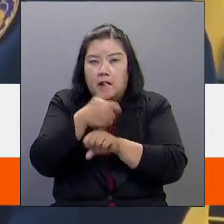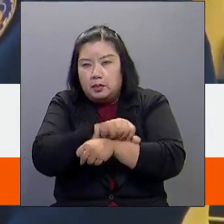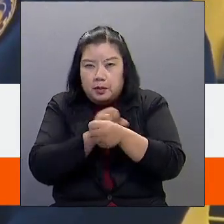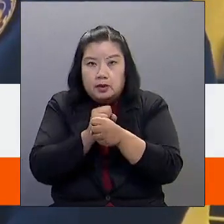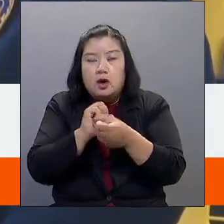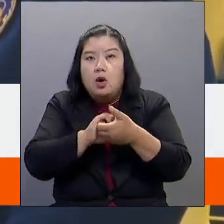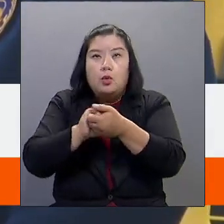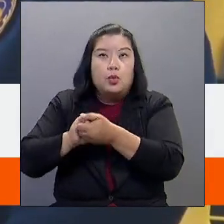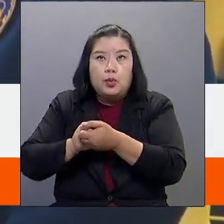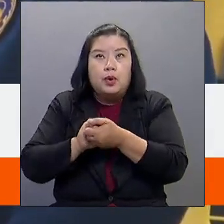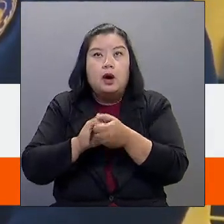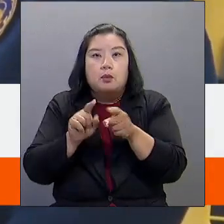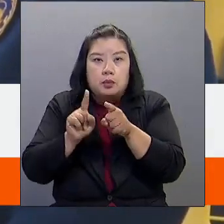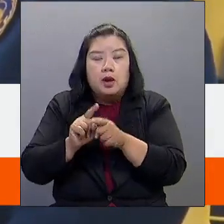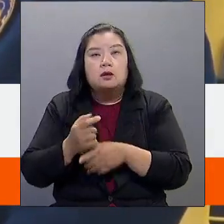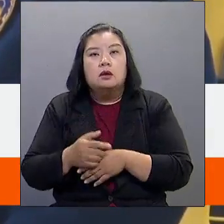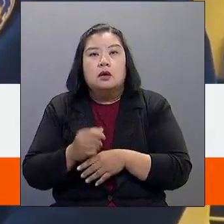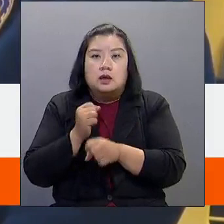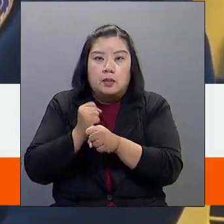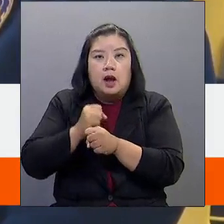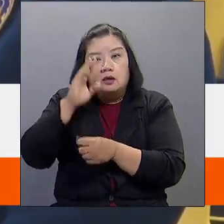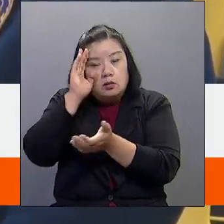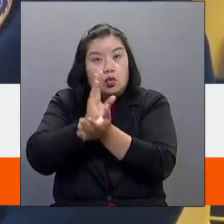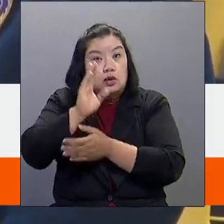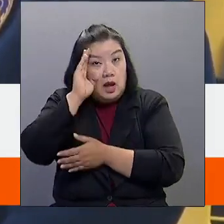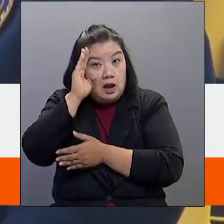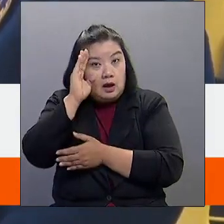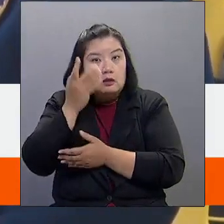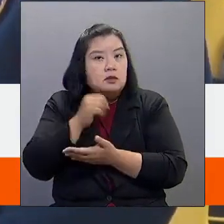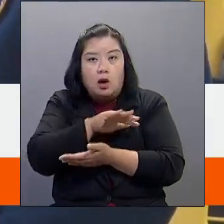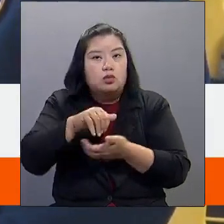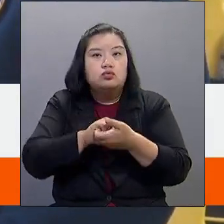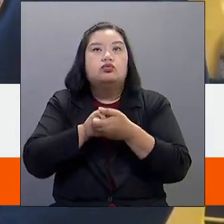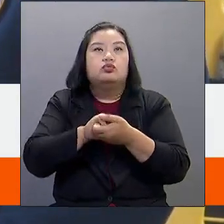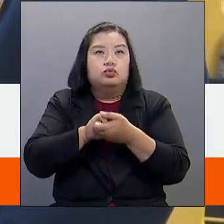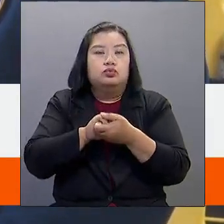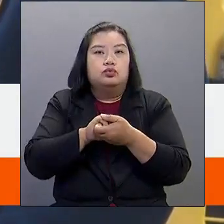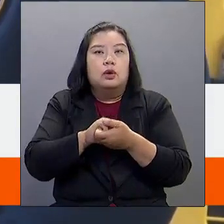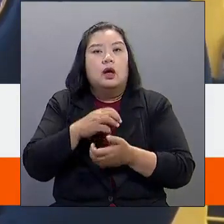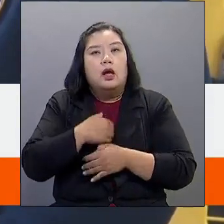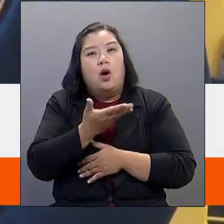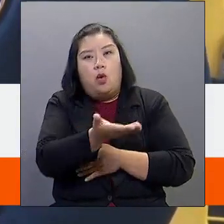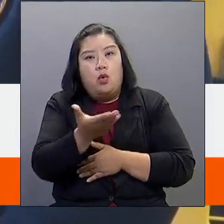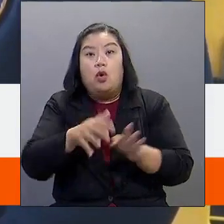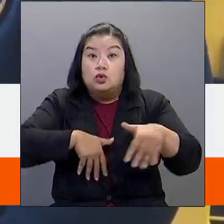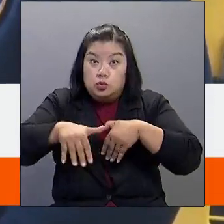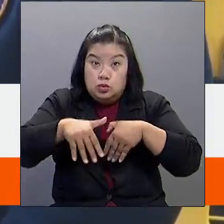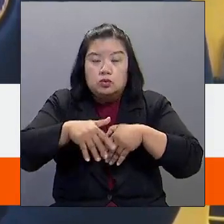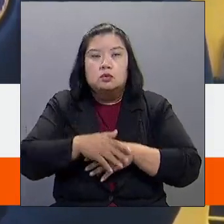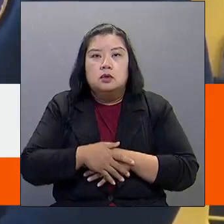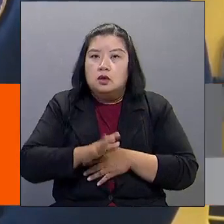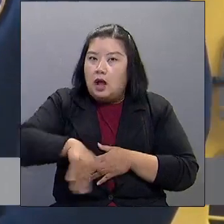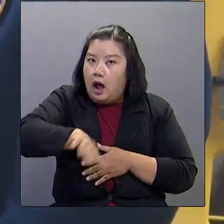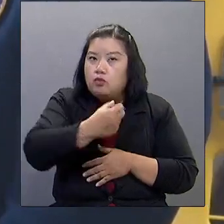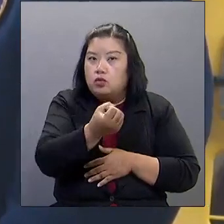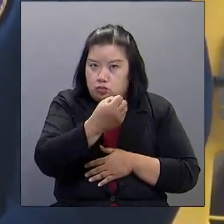ยฮะทั้งหน่วยสนับสนุนหน่วยที่จะเข้าไปเผชิญเหตุหน่วยต่างๆนะครับก็ขอความร่วมมือพี่น้องประชาชนในพื้นที่อย่างฝากทางท่านอ